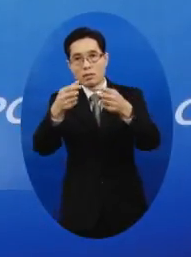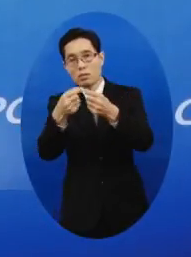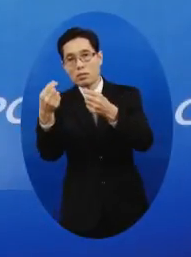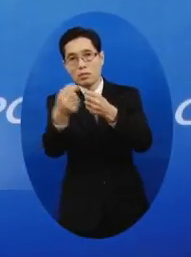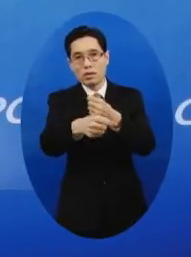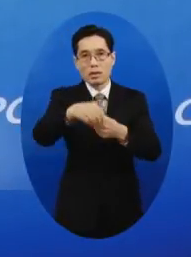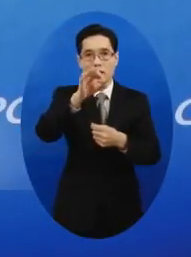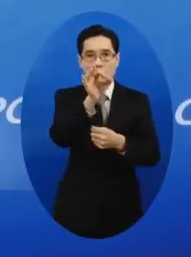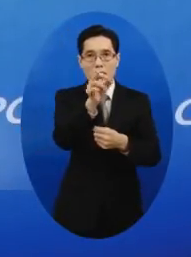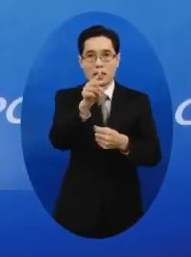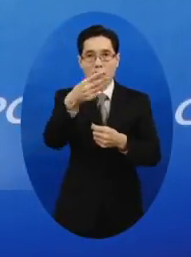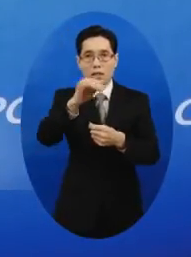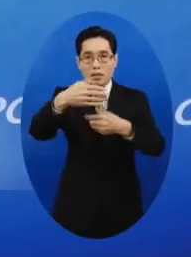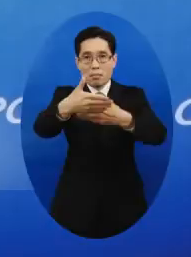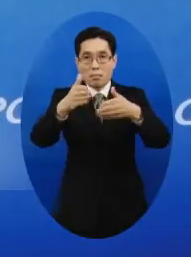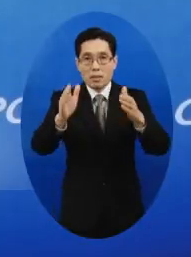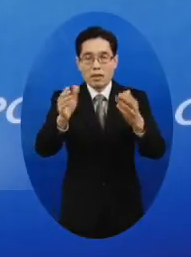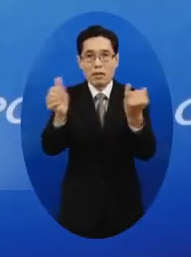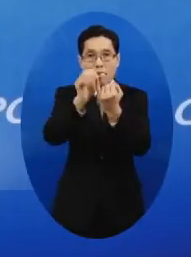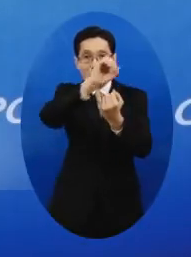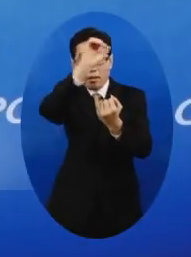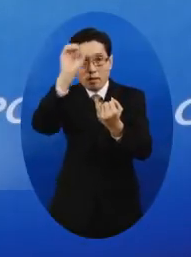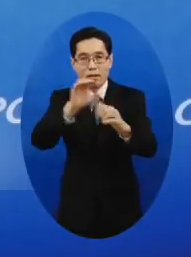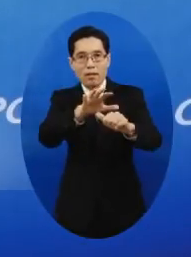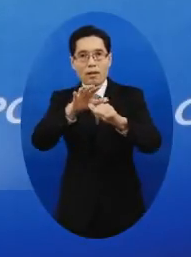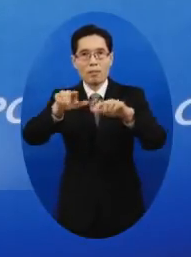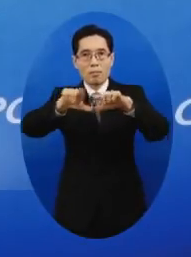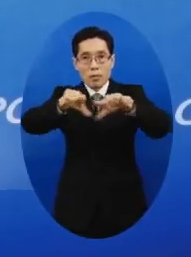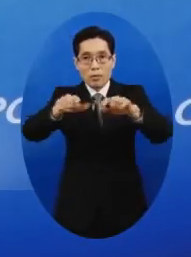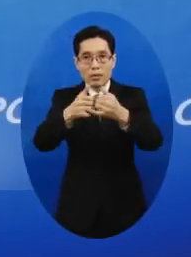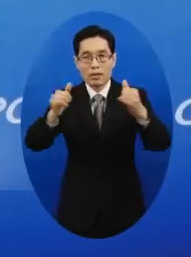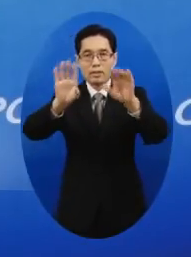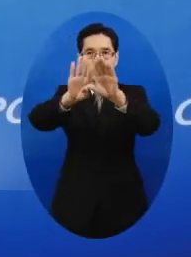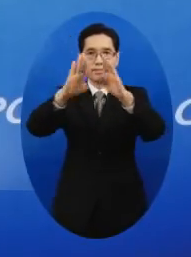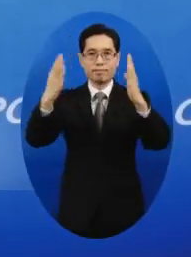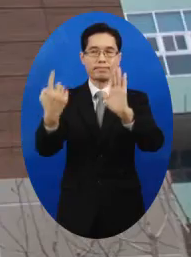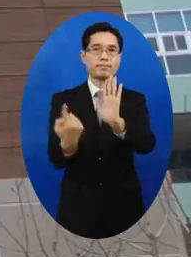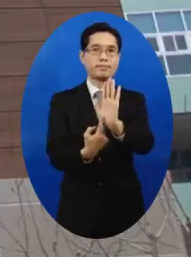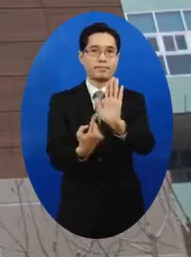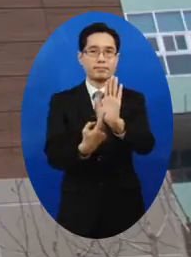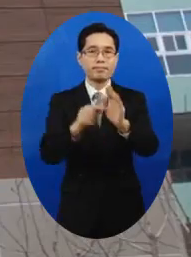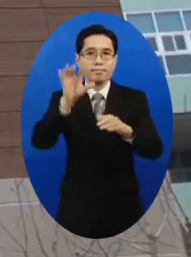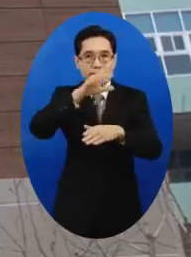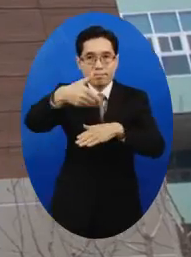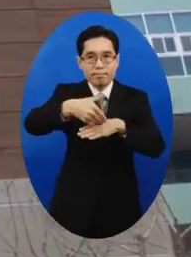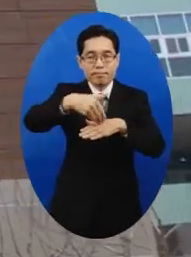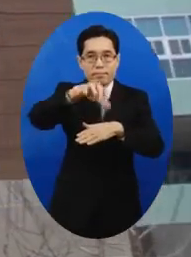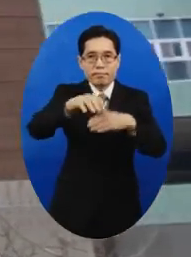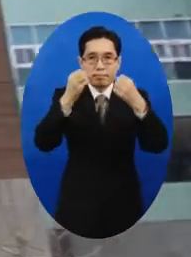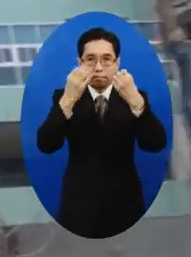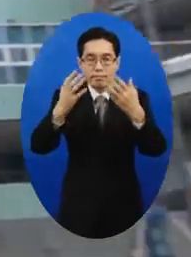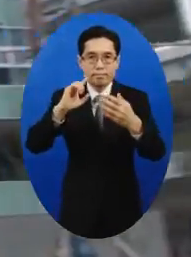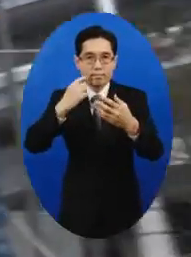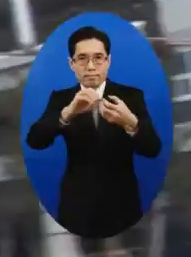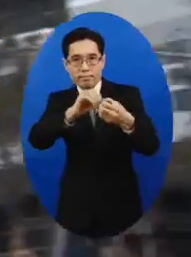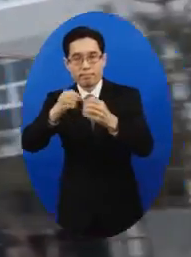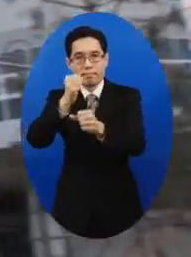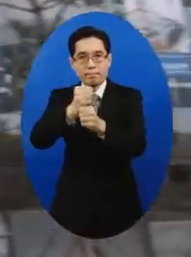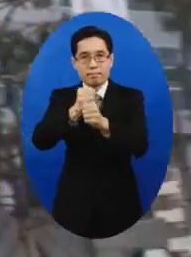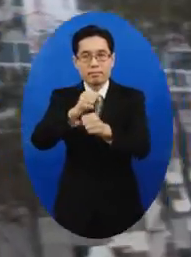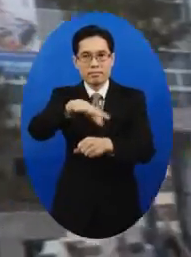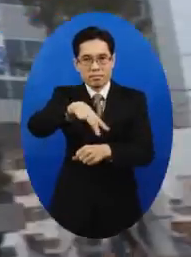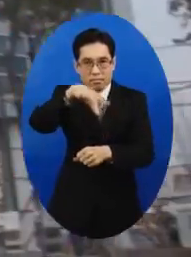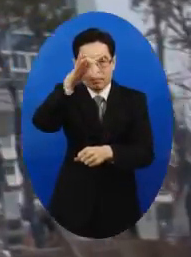홀을 결혼식장으로 사용할 수 있도록 일반인들에게 개방해 씁니다 연수원 시설을 새롭게 단장한 후